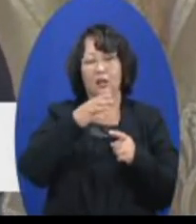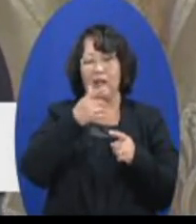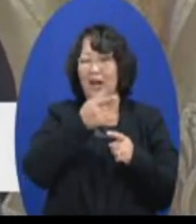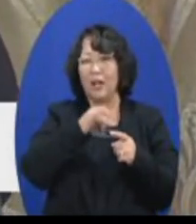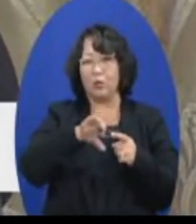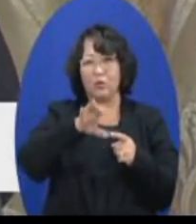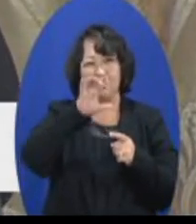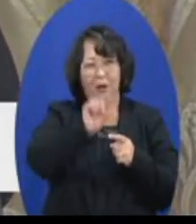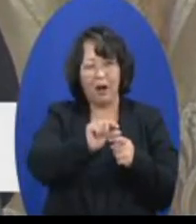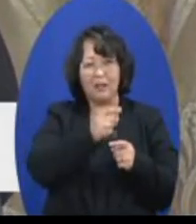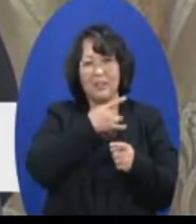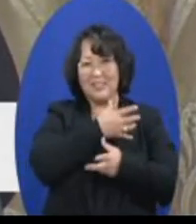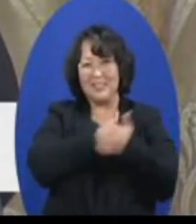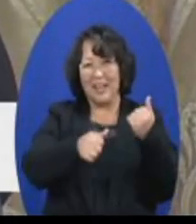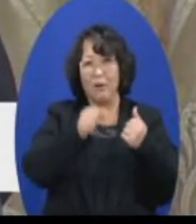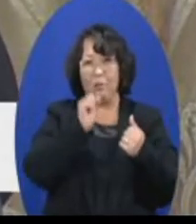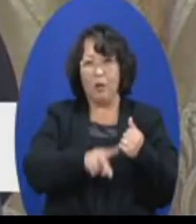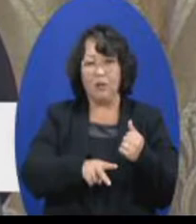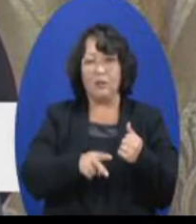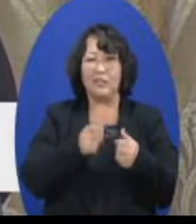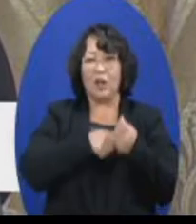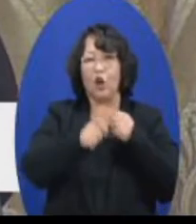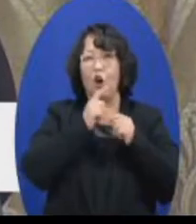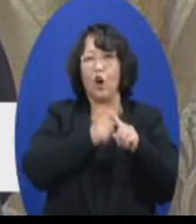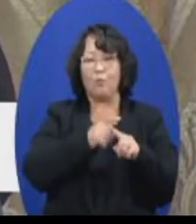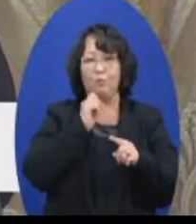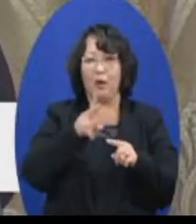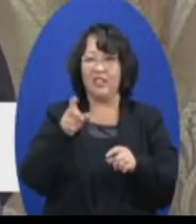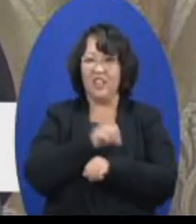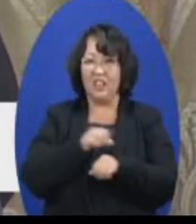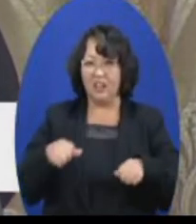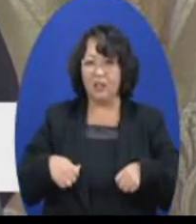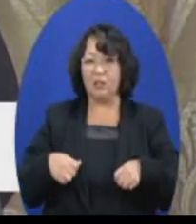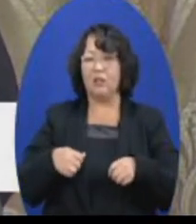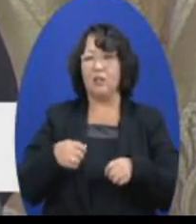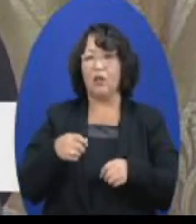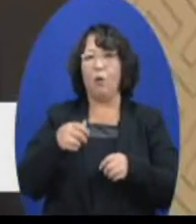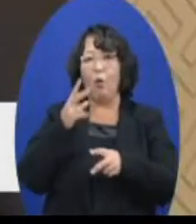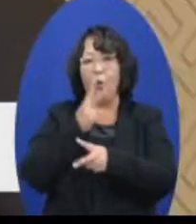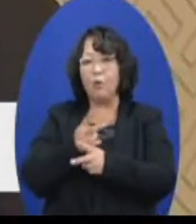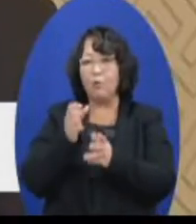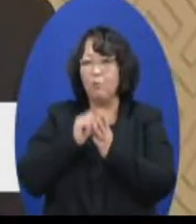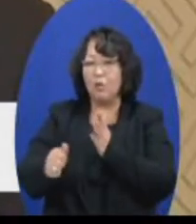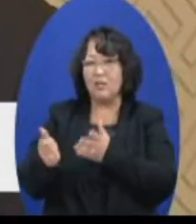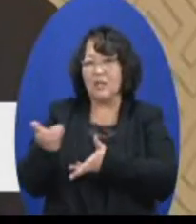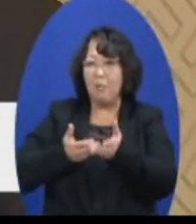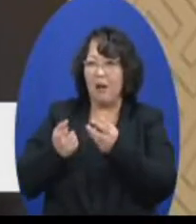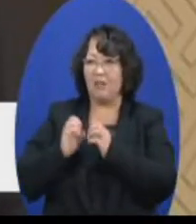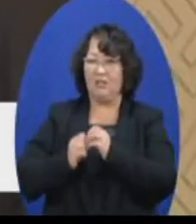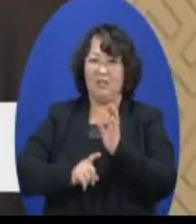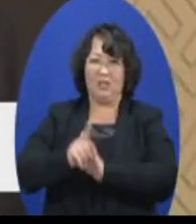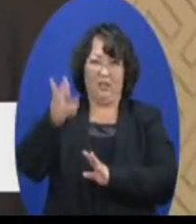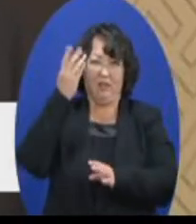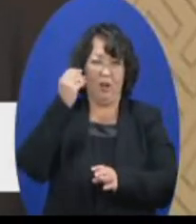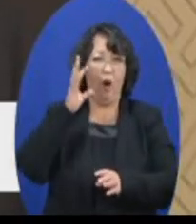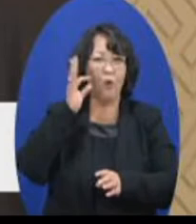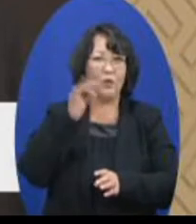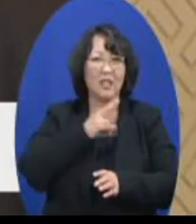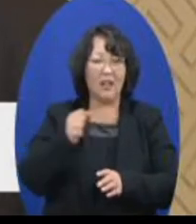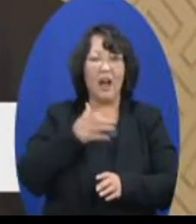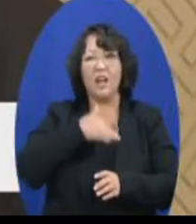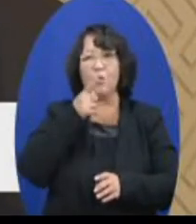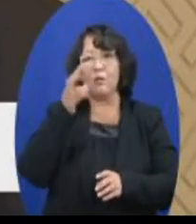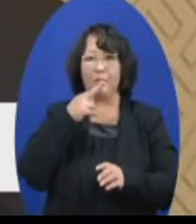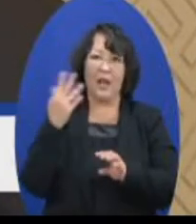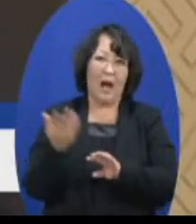нөгөө хууль бус хэрэглээ, далд хэрэглээ юм уу тийм зүйл рүү бол ордог байгаа. Оюун санааны эрүүл мэндийг хамгаалах өөрөөр